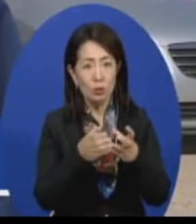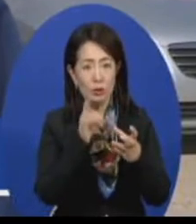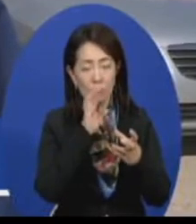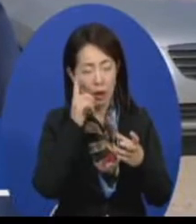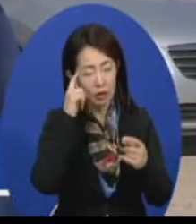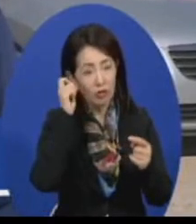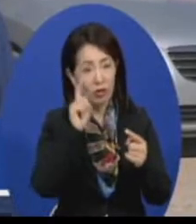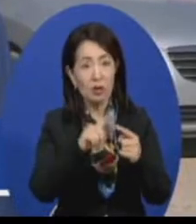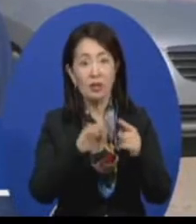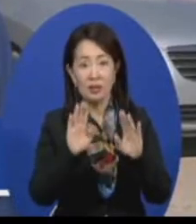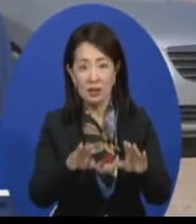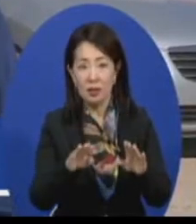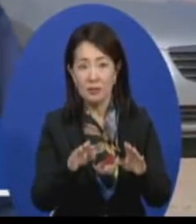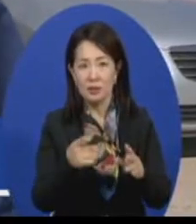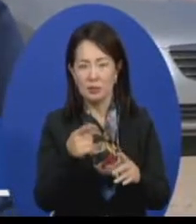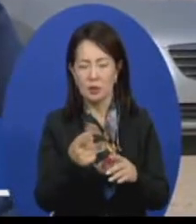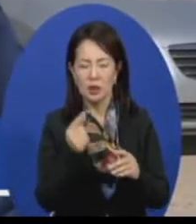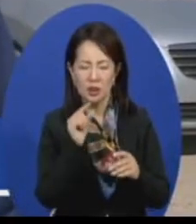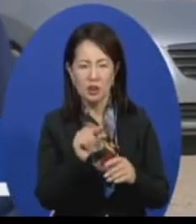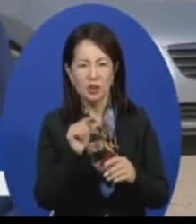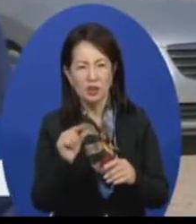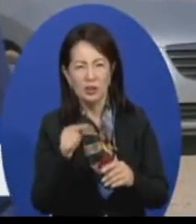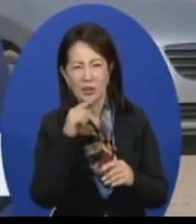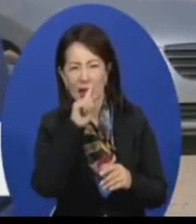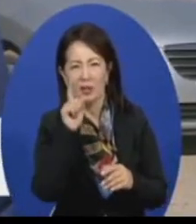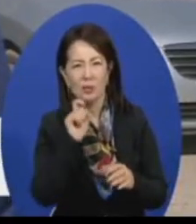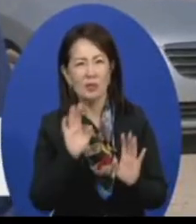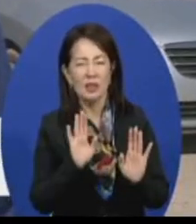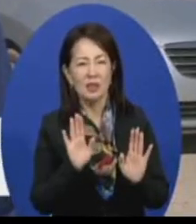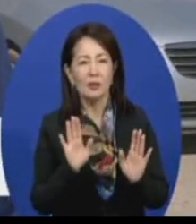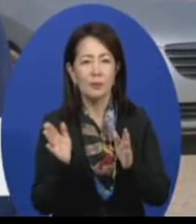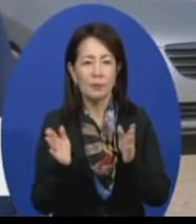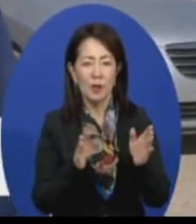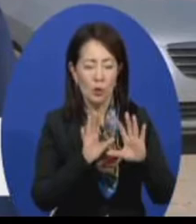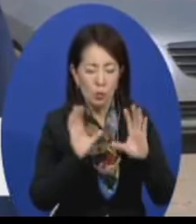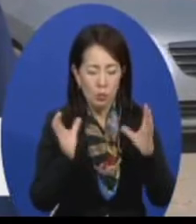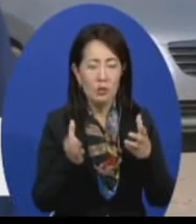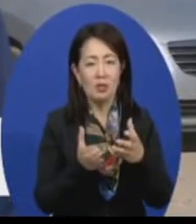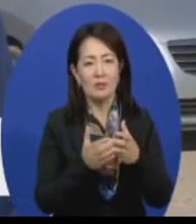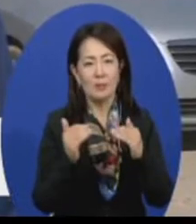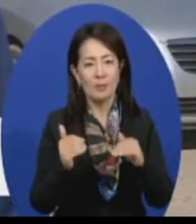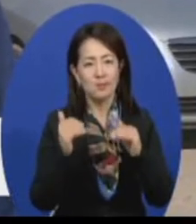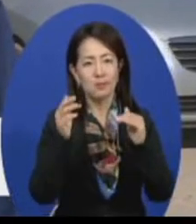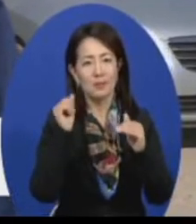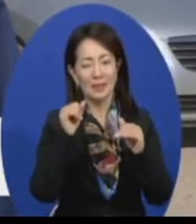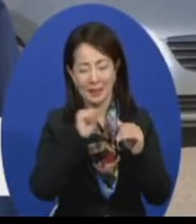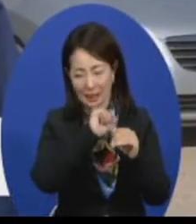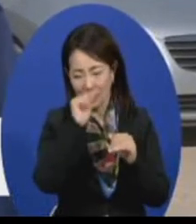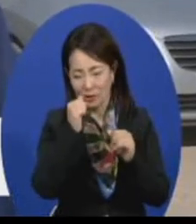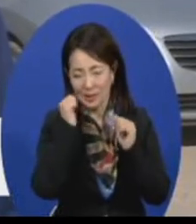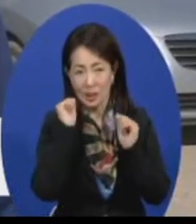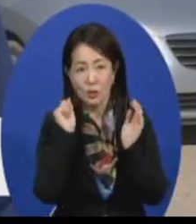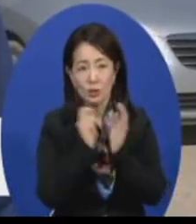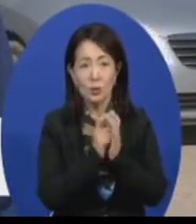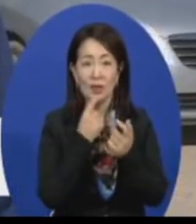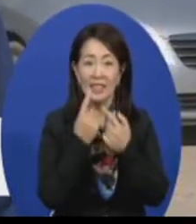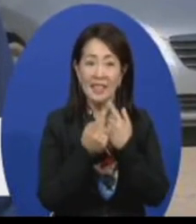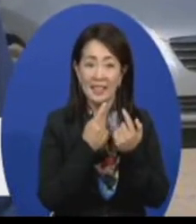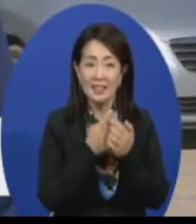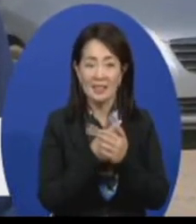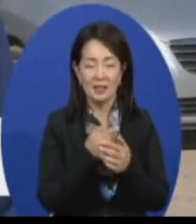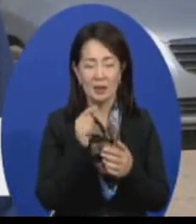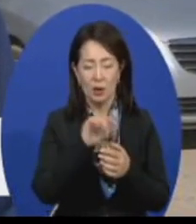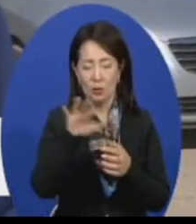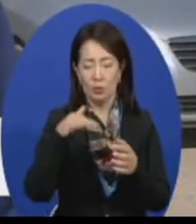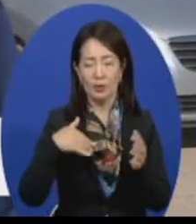аймаг. Тэгэхээр мэдээж бид нэр жижиг сайжиг асуудлууд гэхээс илүүтэйгээр яаж бүс нутаг хөгжихүү гэдэг энэ асуудлыг илүү их чухалчилж бас ярилцлаа.